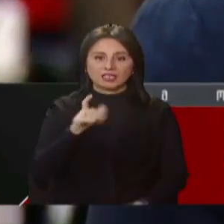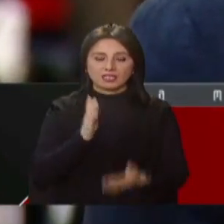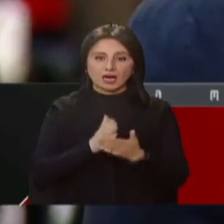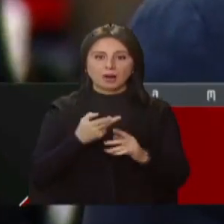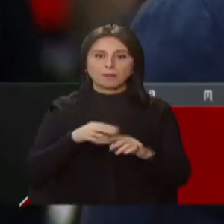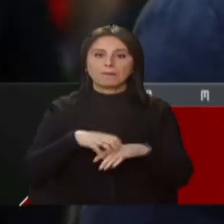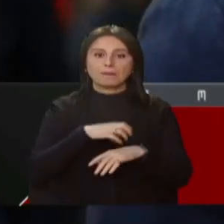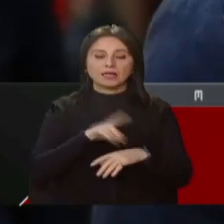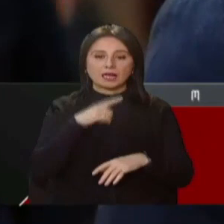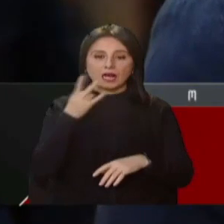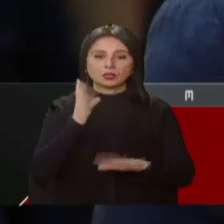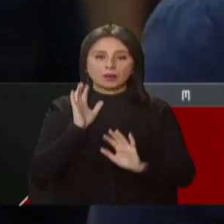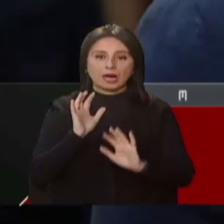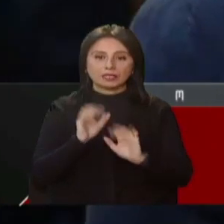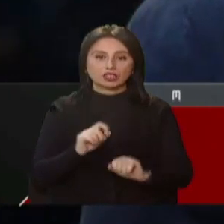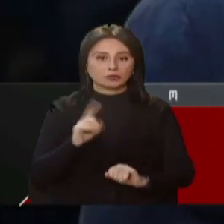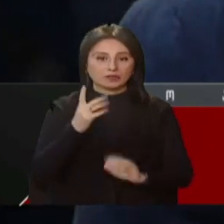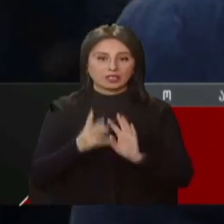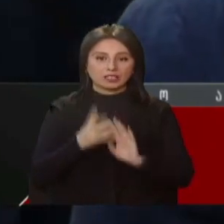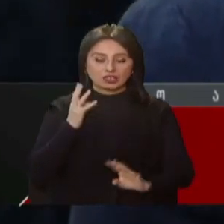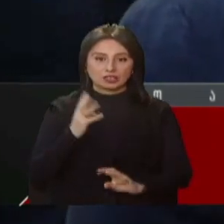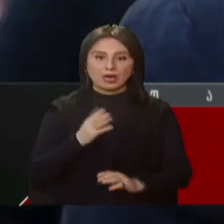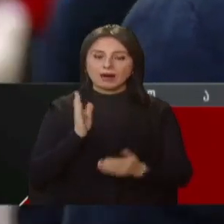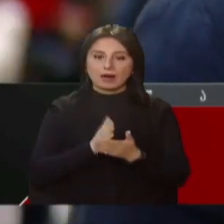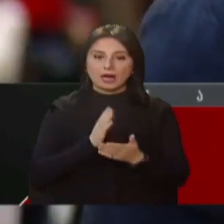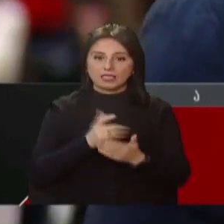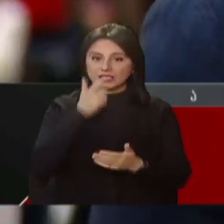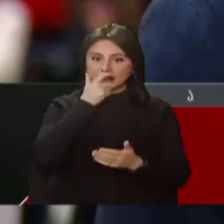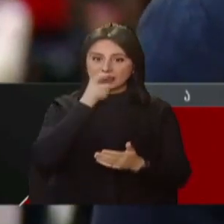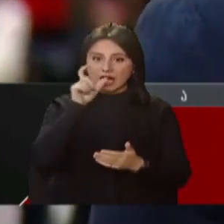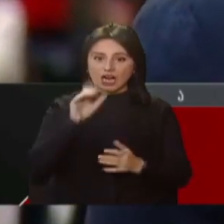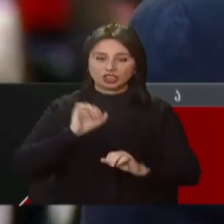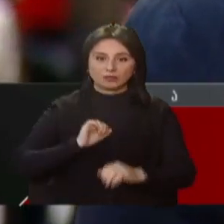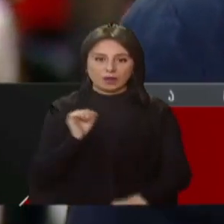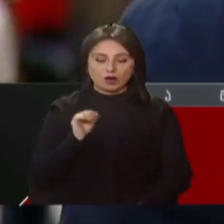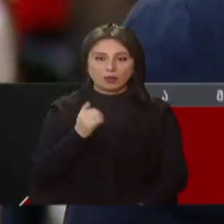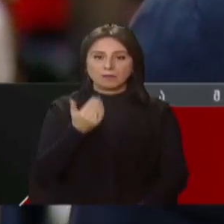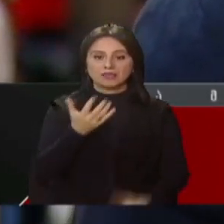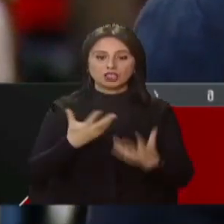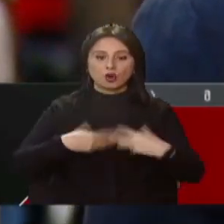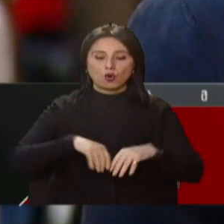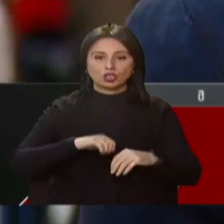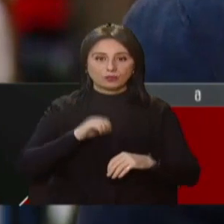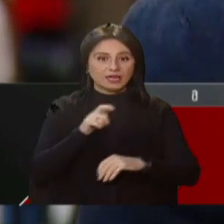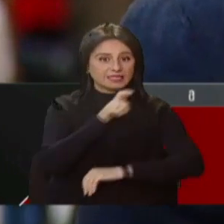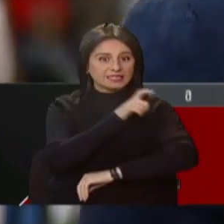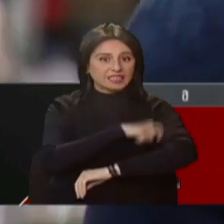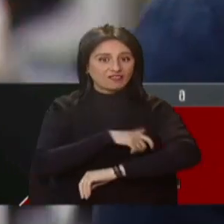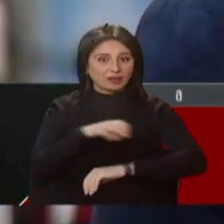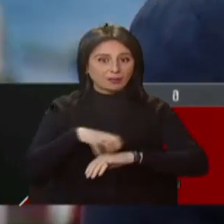ამ პარტიის, რა თქმა უნდა, მხარდამჭერი პირველ რიგში, არის მიხეილ სააკაშვილის მეგობარი, მისი ოჯახის მეგობარი. წევრი არ არის,